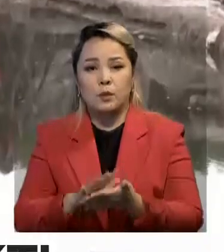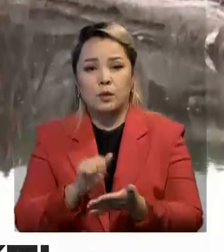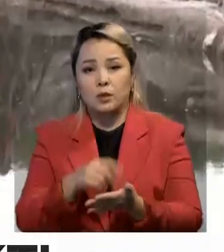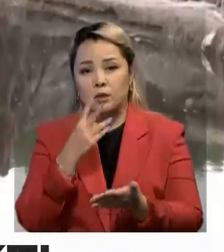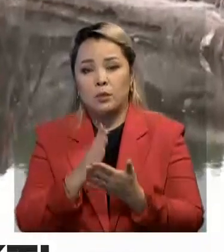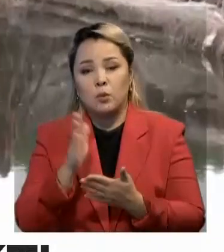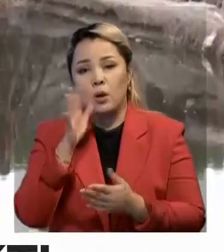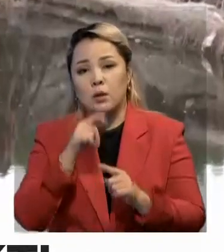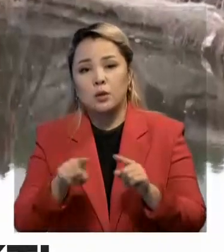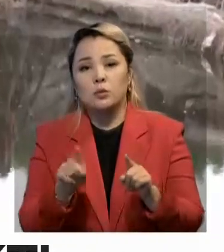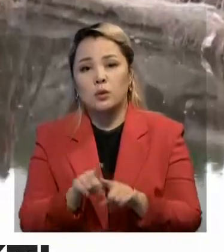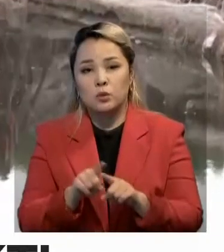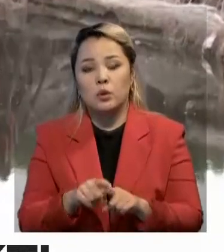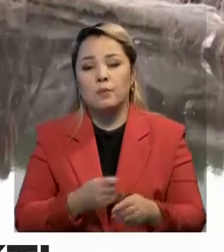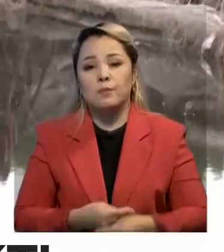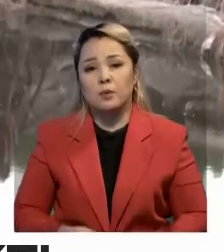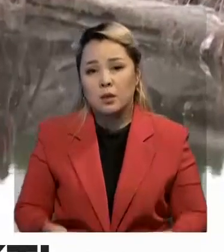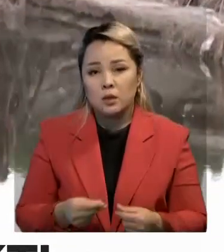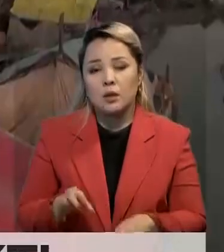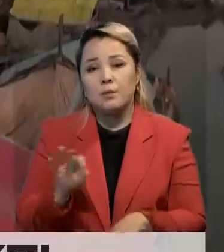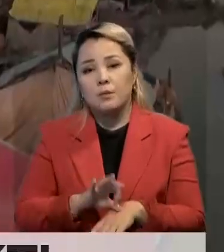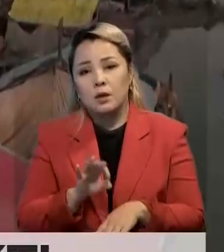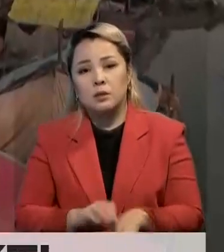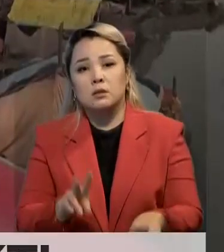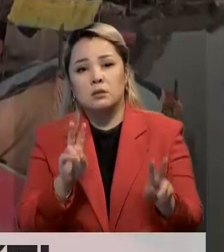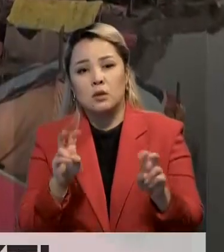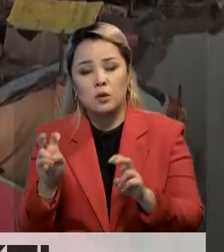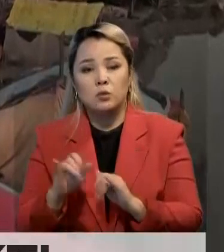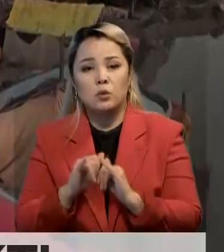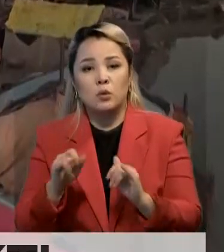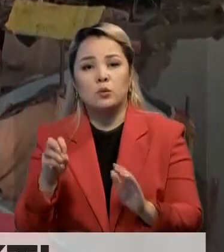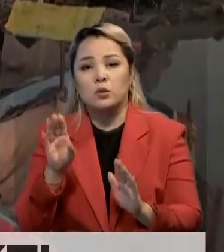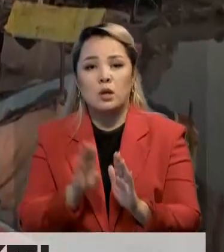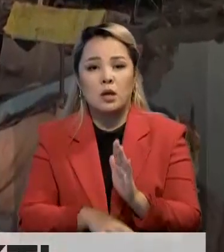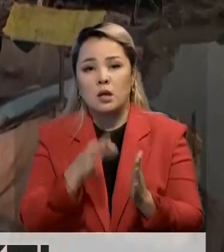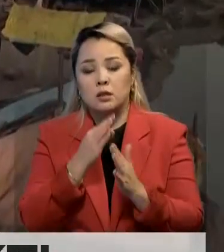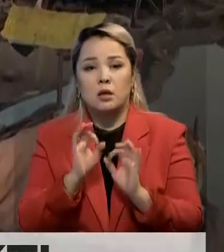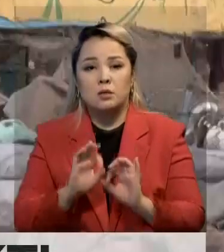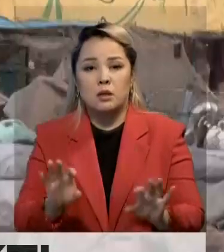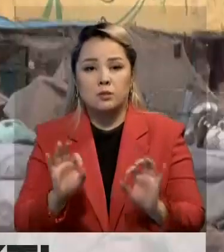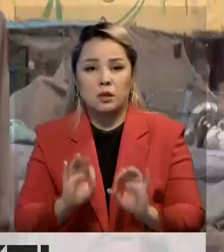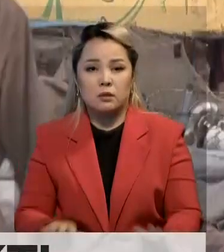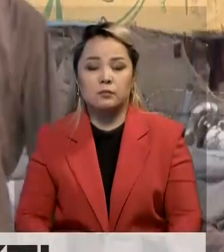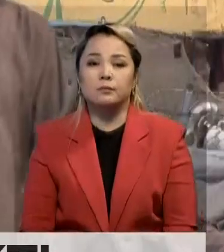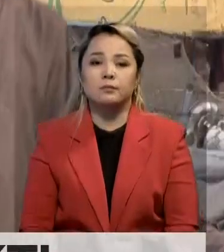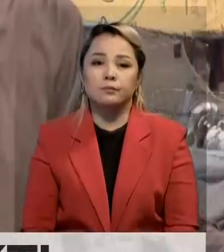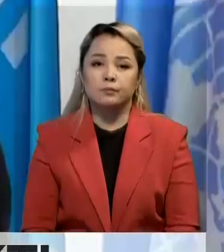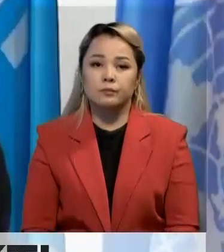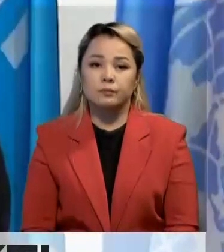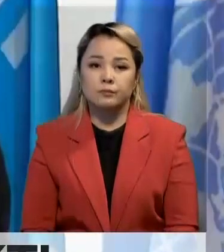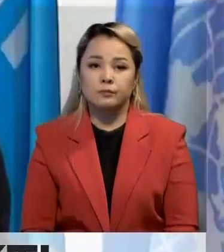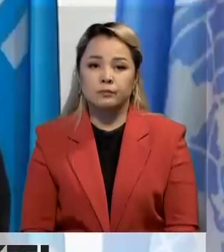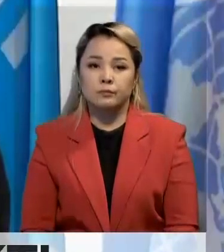Сондықтан алдағы уақытта мұнда іш өту не тырысқақ секілді аурулар өрши түсу мүмкін дейді сарапшылар.